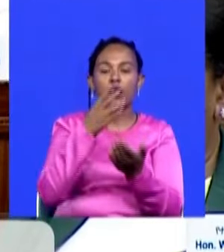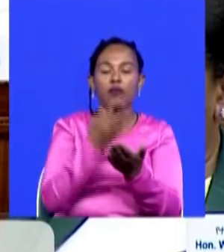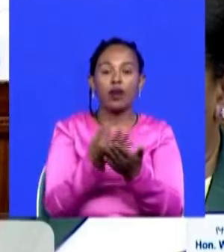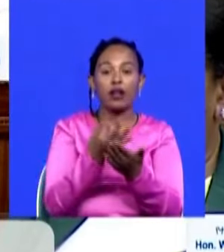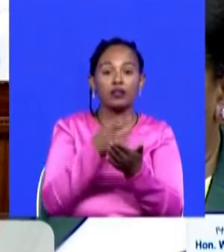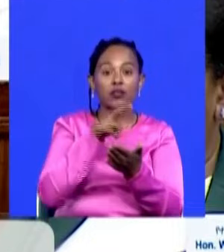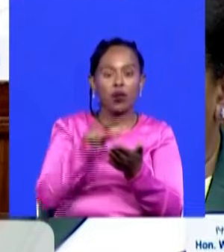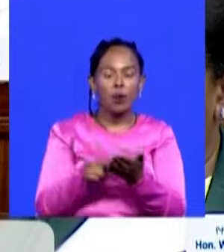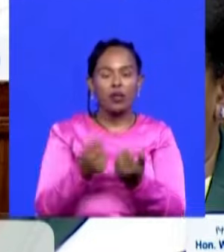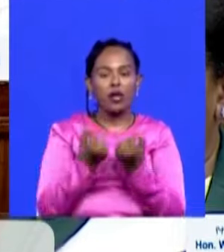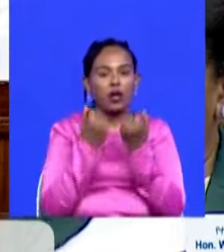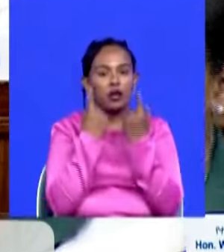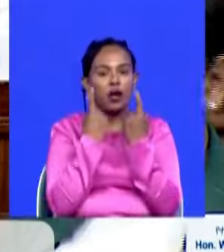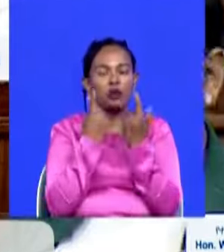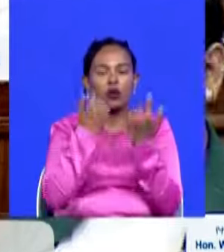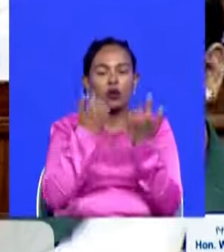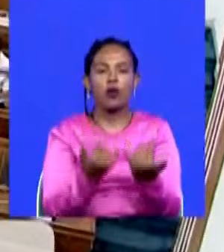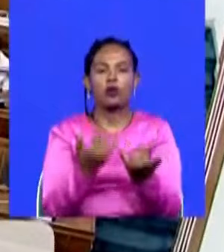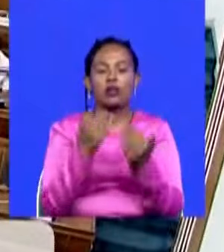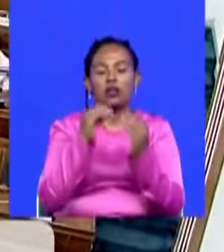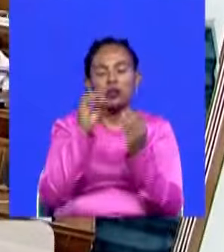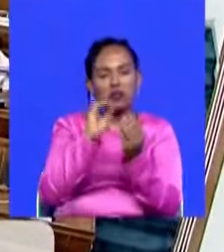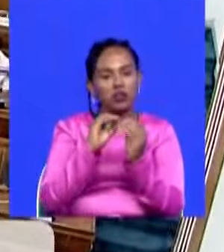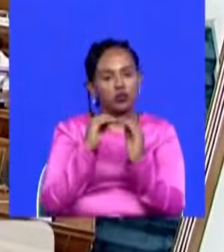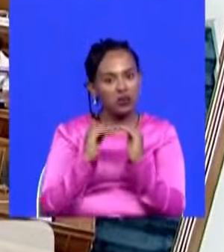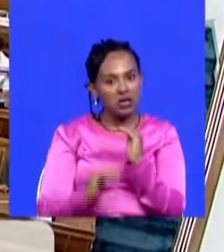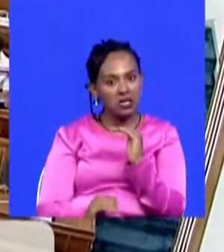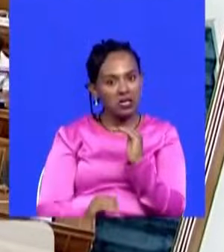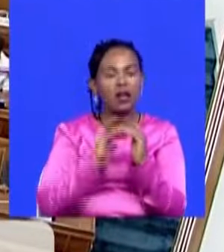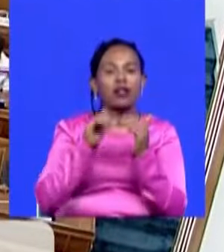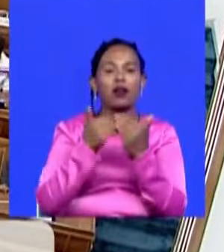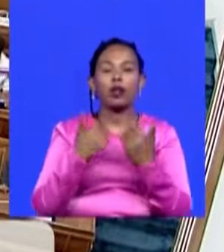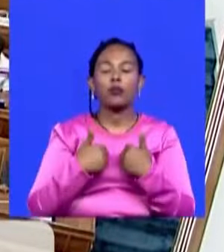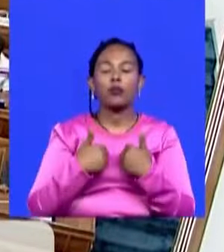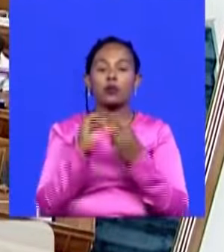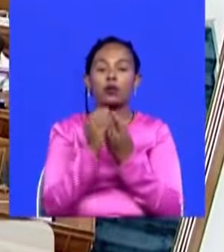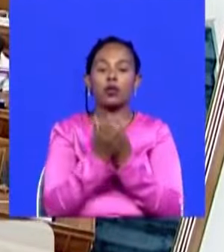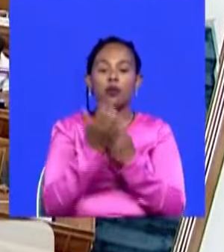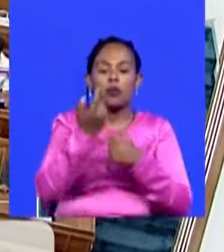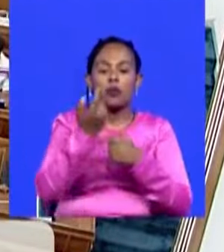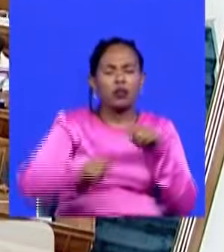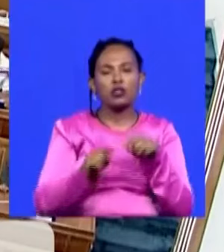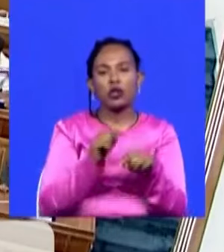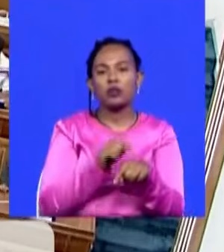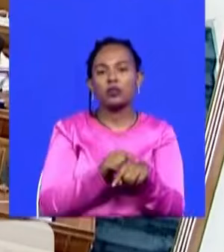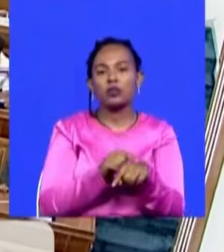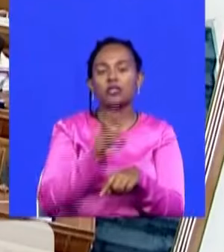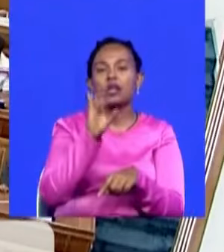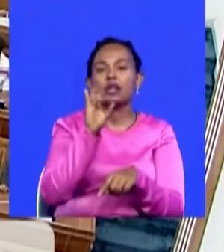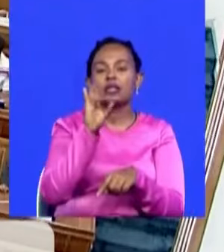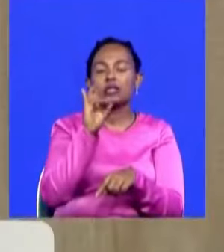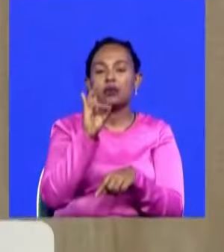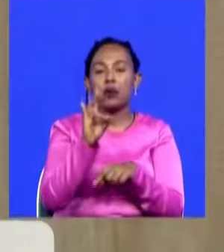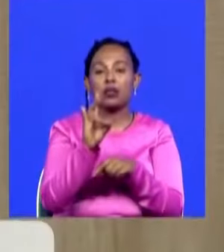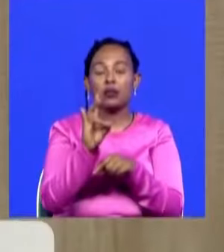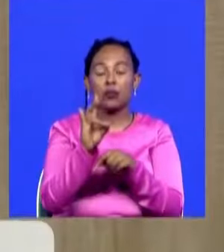ያደንቃሉ። አሁን ኢንፍሌሽን መቀነስ አጠቃላይ ባለ ሁኔታ በማይቻልበት ጊዜ 7% መቀነሳችሁ